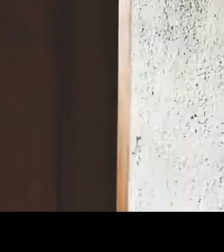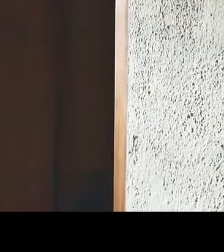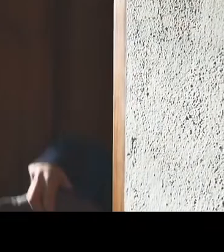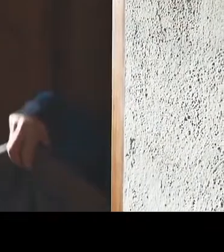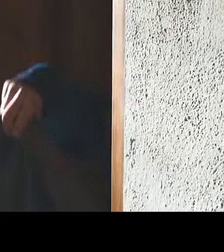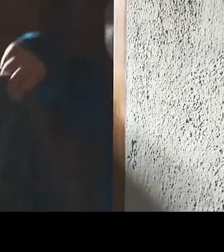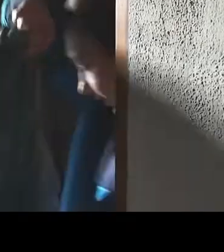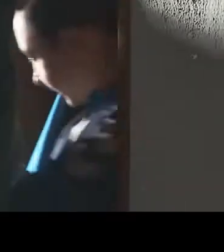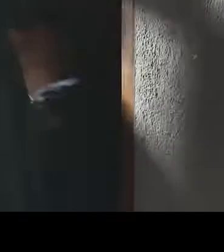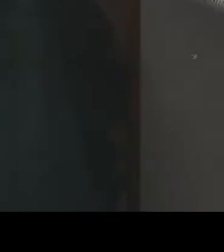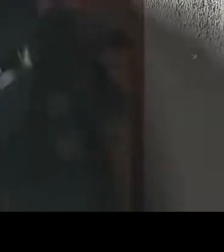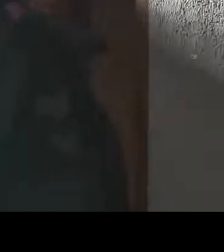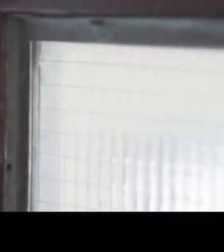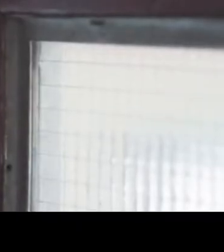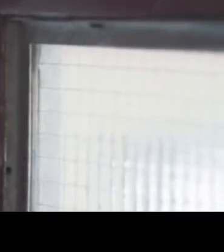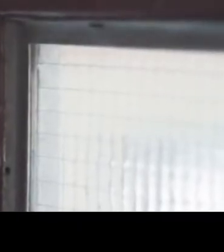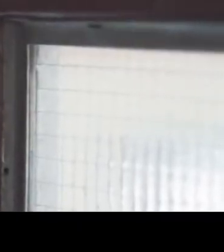Respekt!